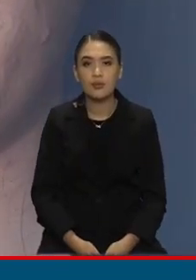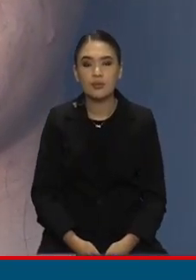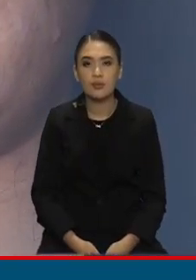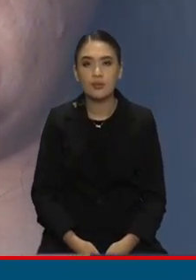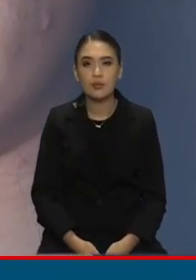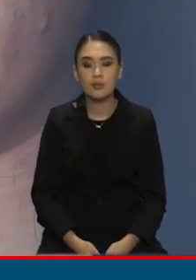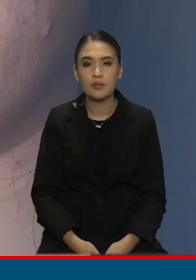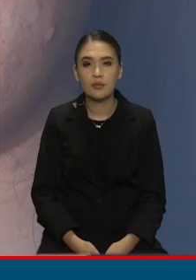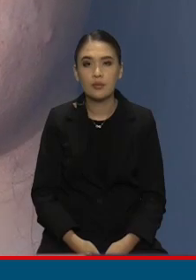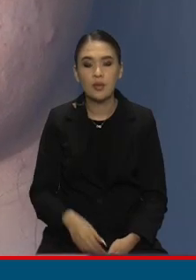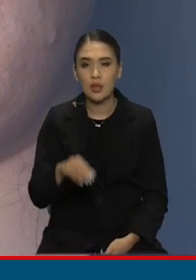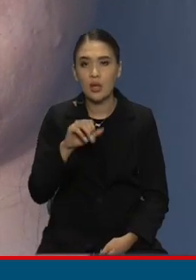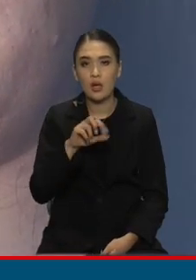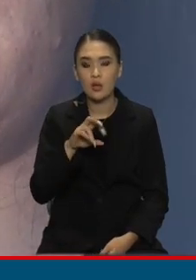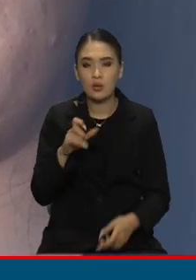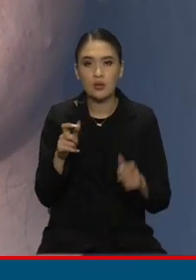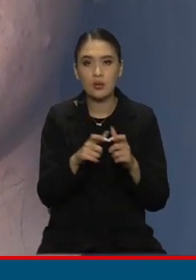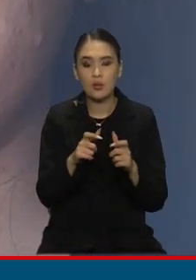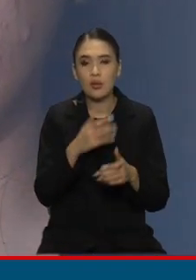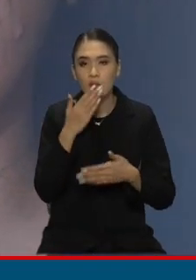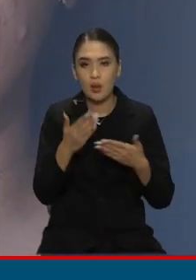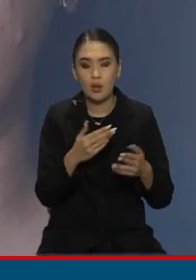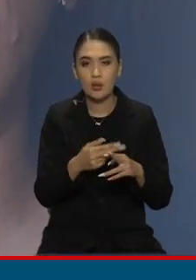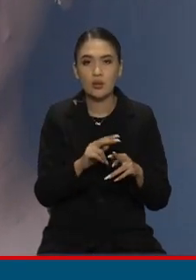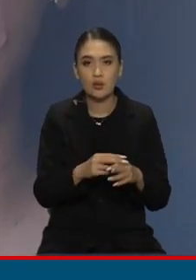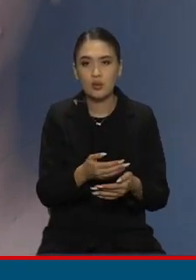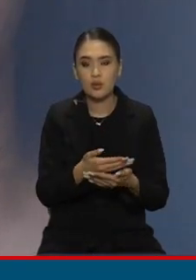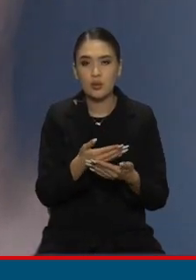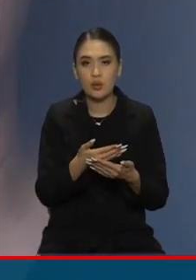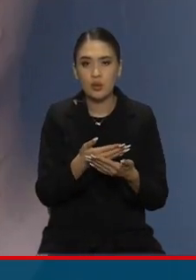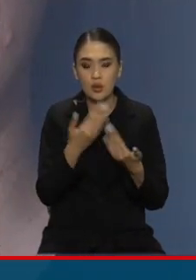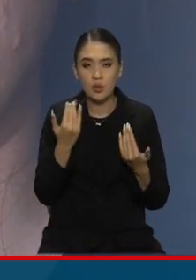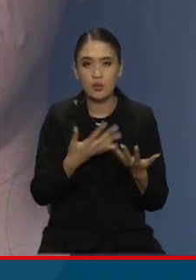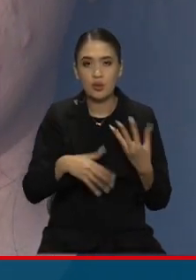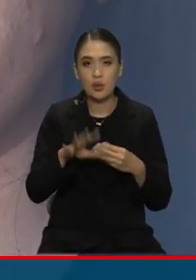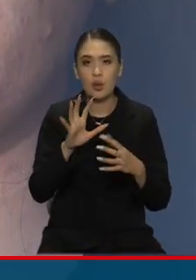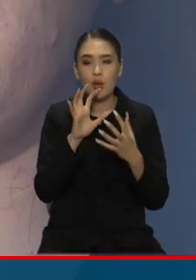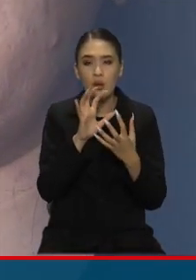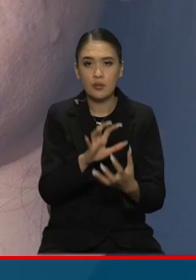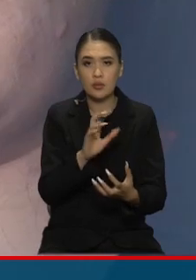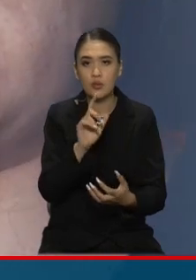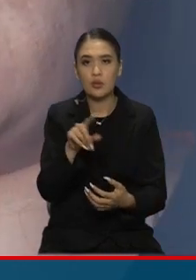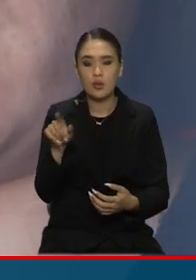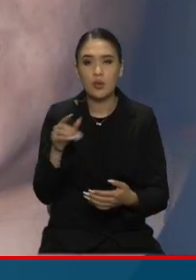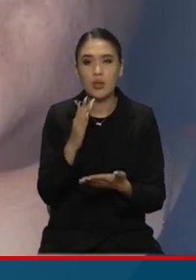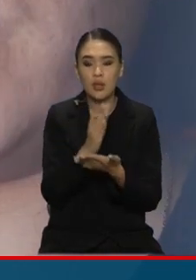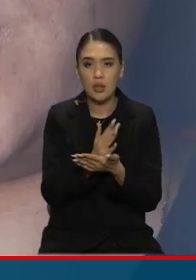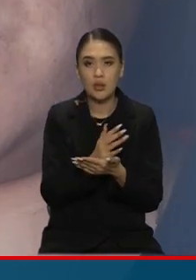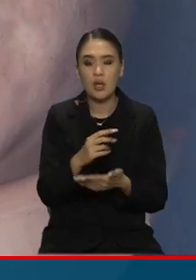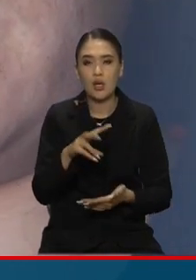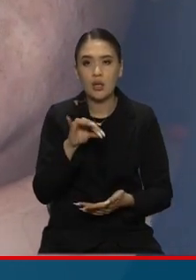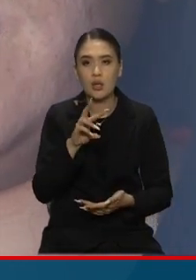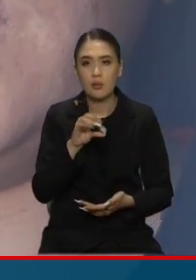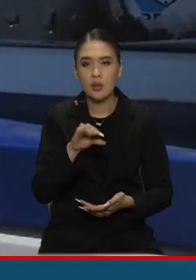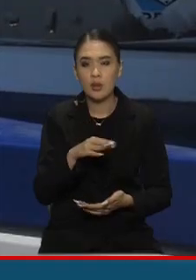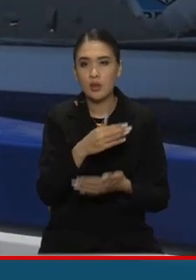талон мен дейді, талон организацияларға ғана беріледі. Олар жына автобус, олар келеді өздері, оларға уже лимит жоқ, қанша талона келеді, сонша